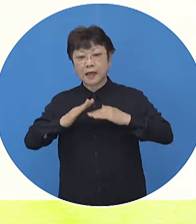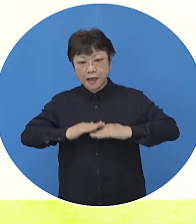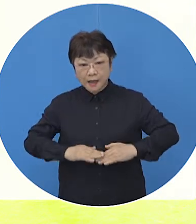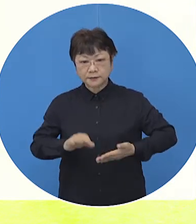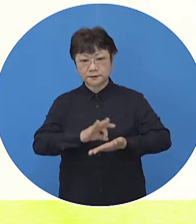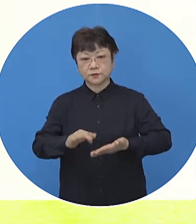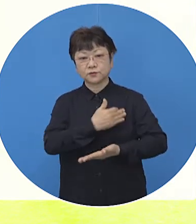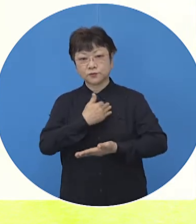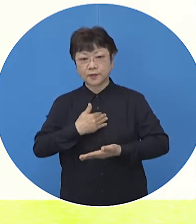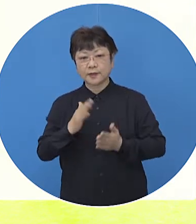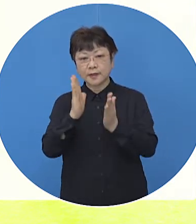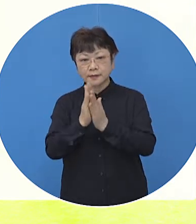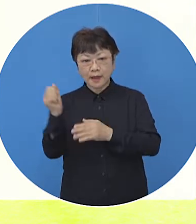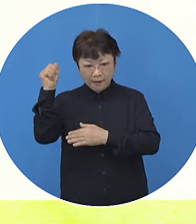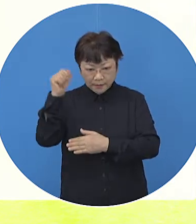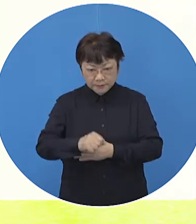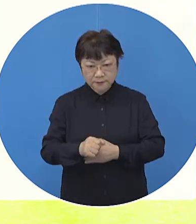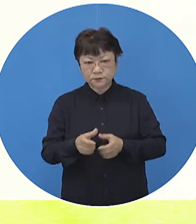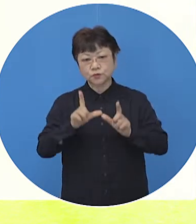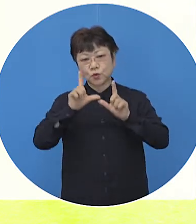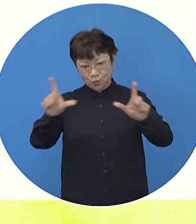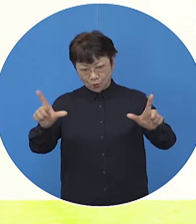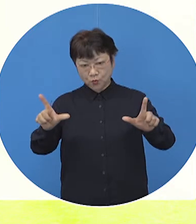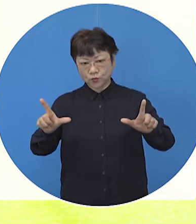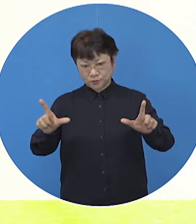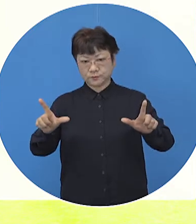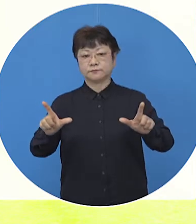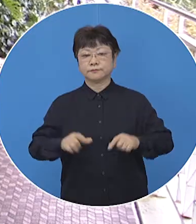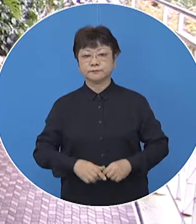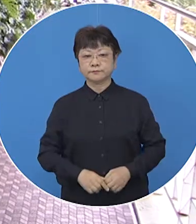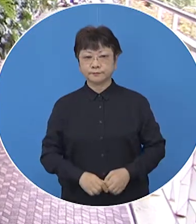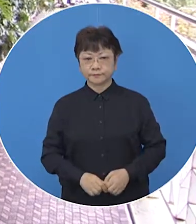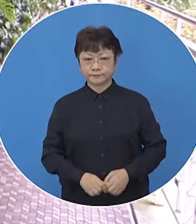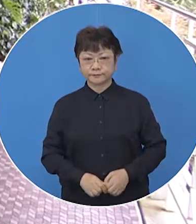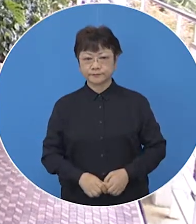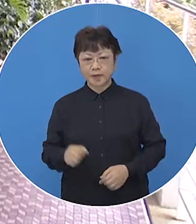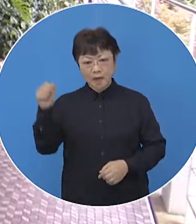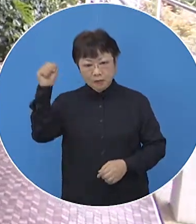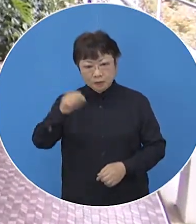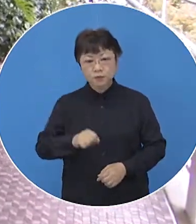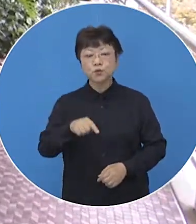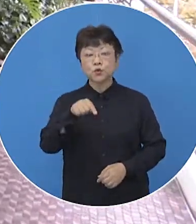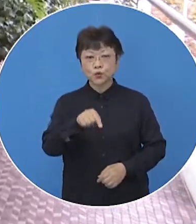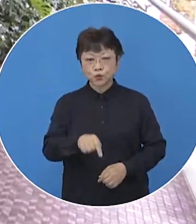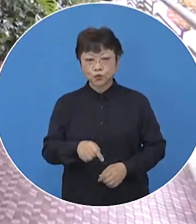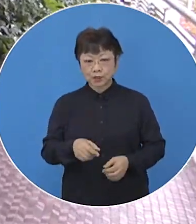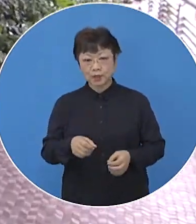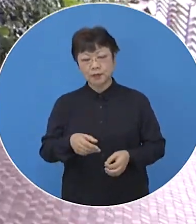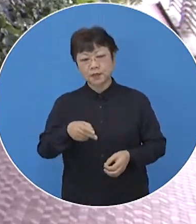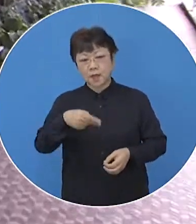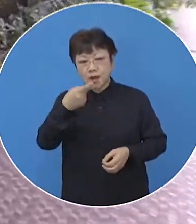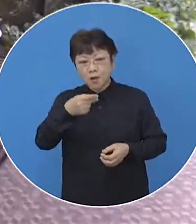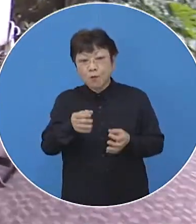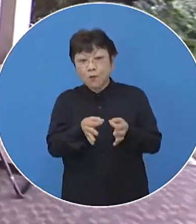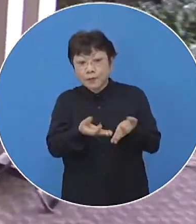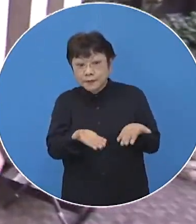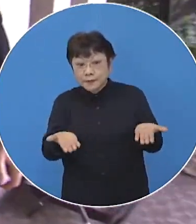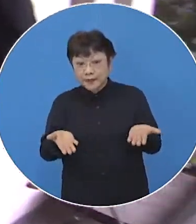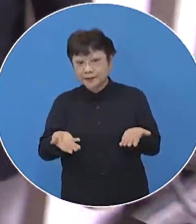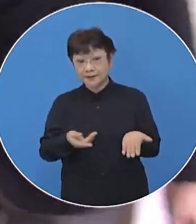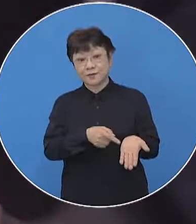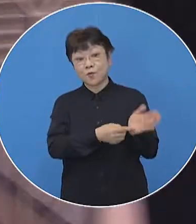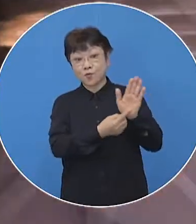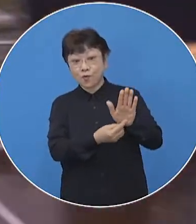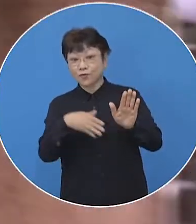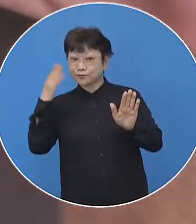ように県が認証し公表する制度です。認証されて飲食店に交付されるのがこ